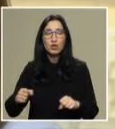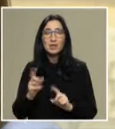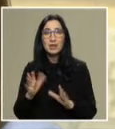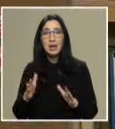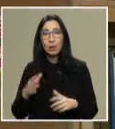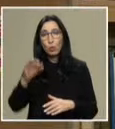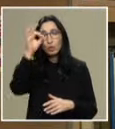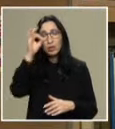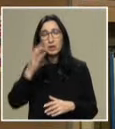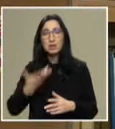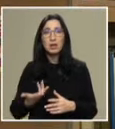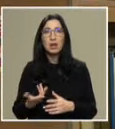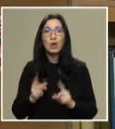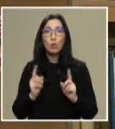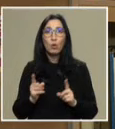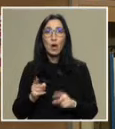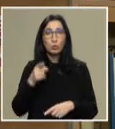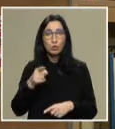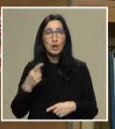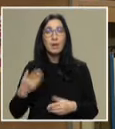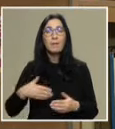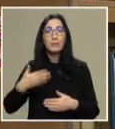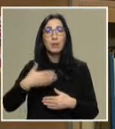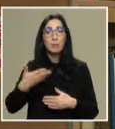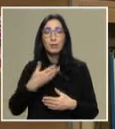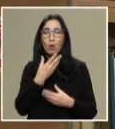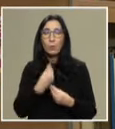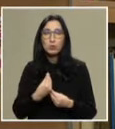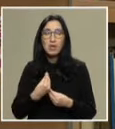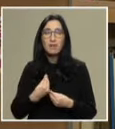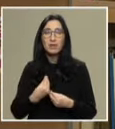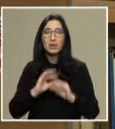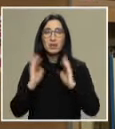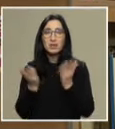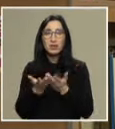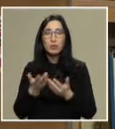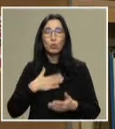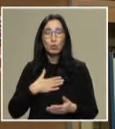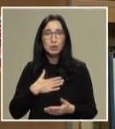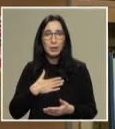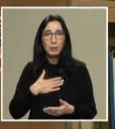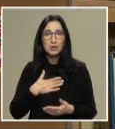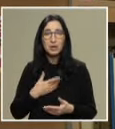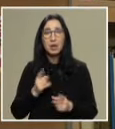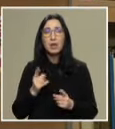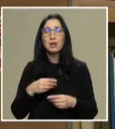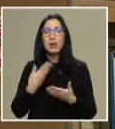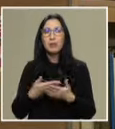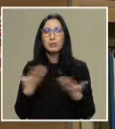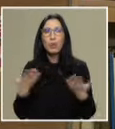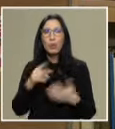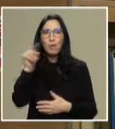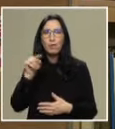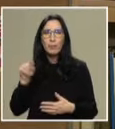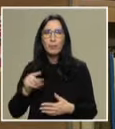ученици, особено в тинейджерската възраст, когато те те първо познават света около себе си, когато задават многобройни въпроси, които обаче не са готови да